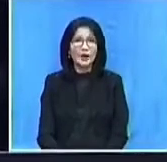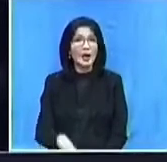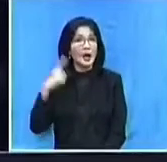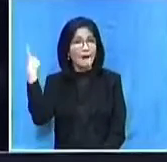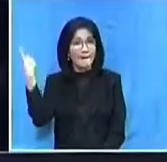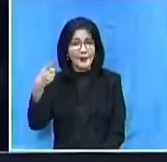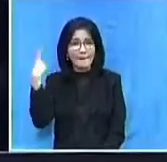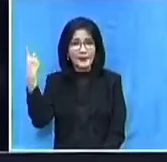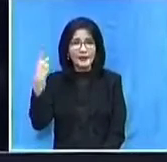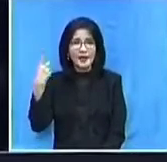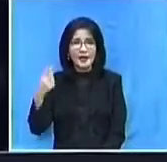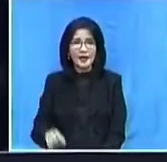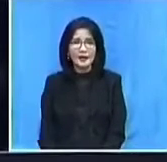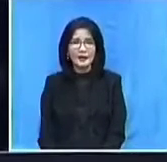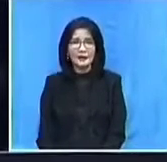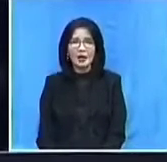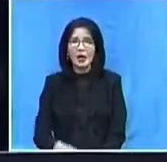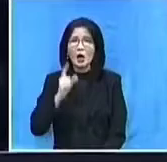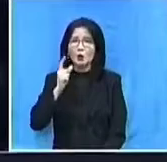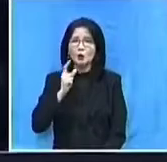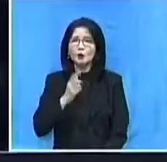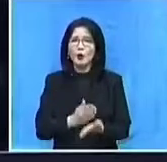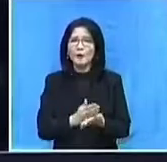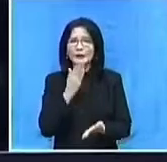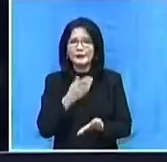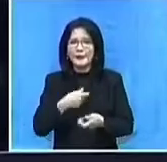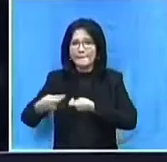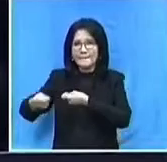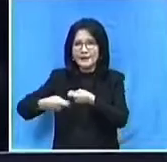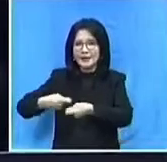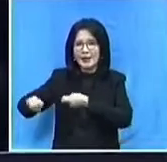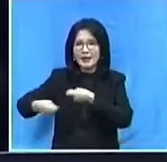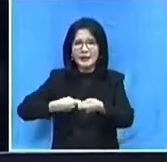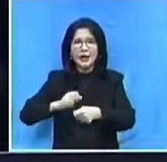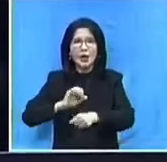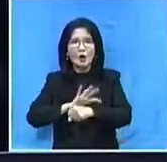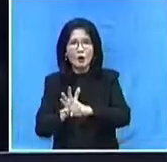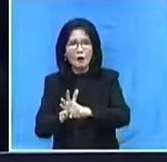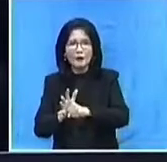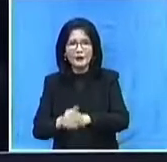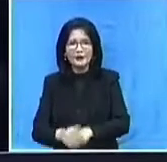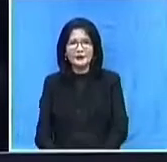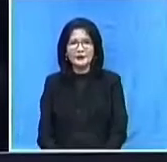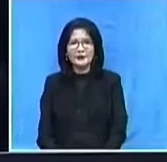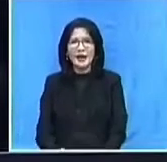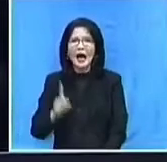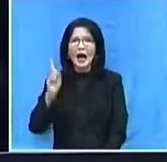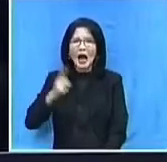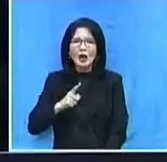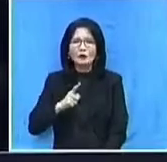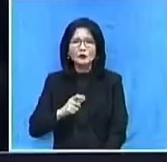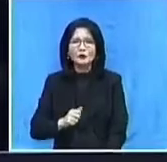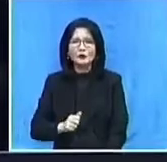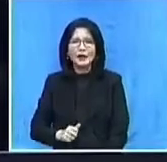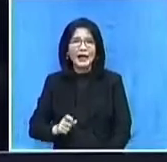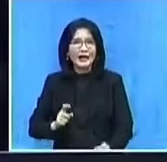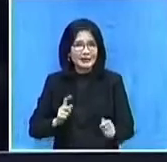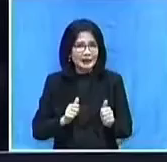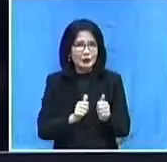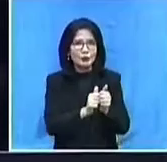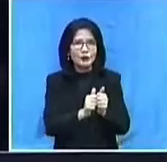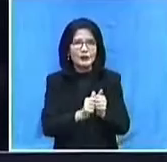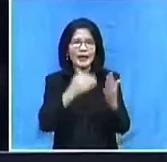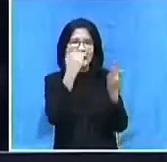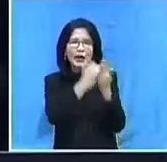Hai pemerintah dalam melaksanakan kebijakan pengendalian covert 19 agar disertai dengan aturan yang